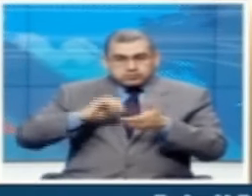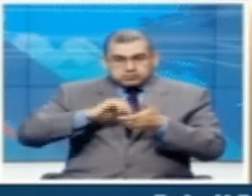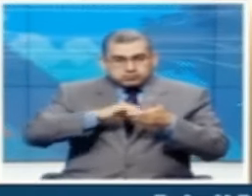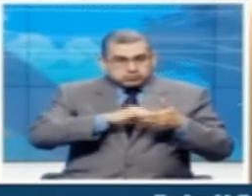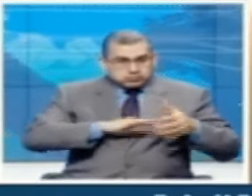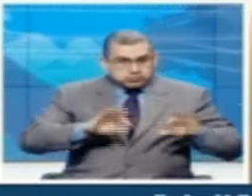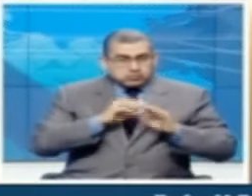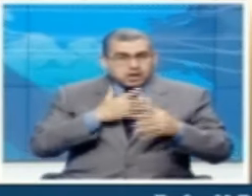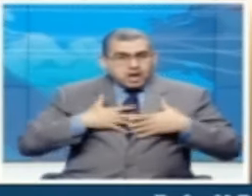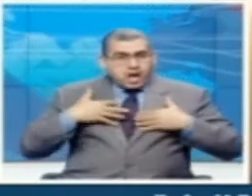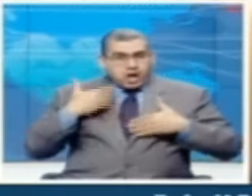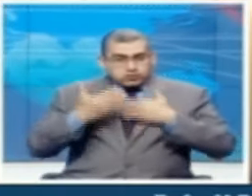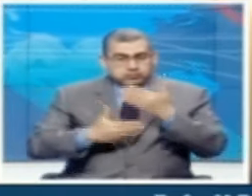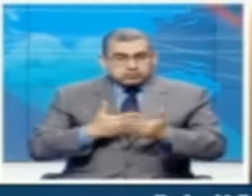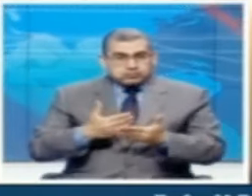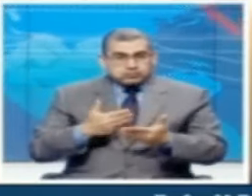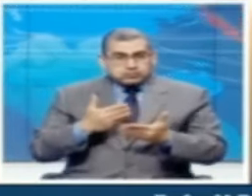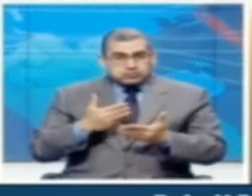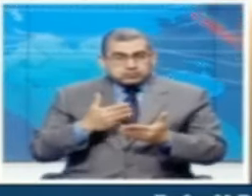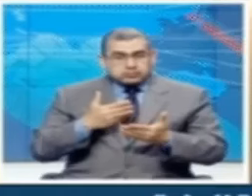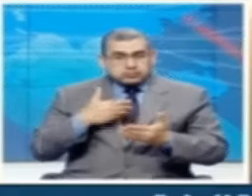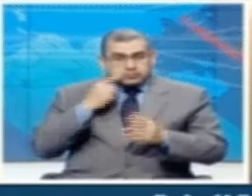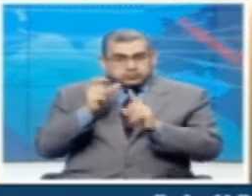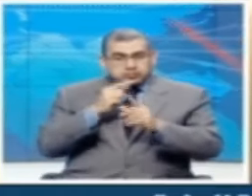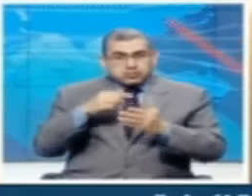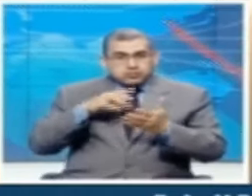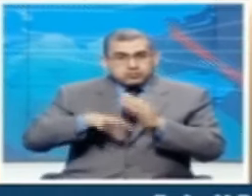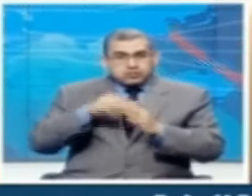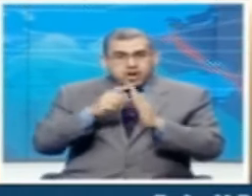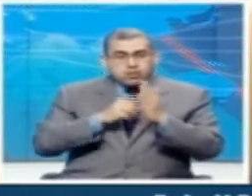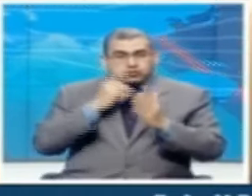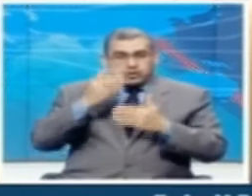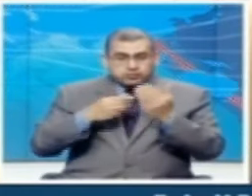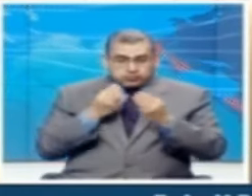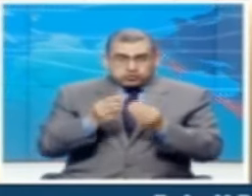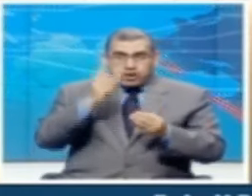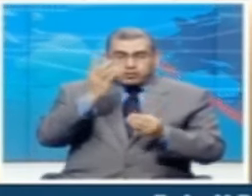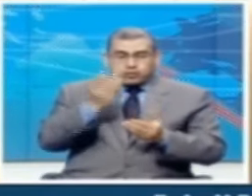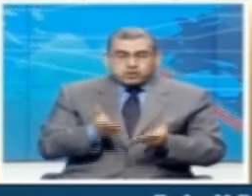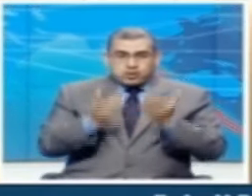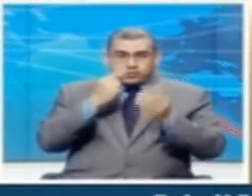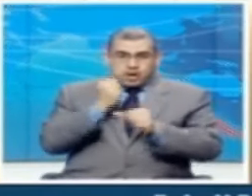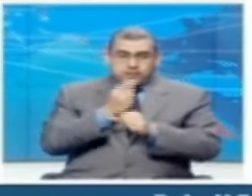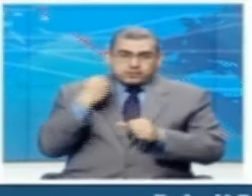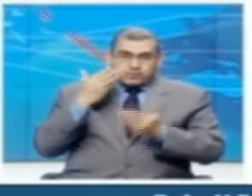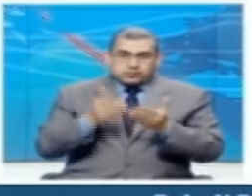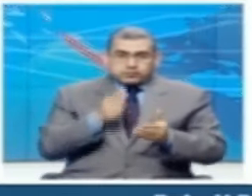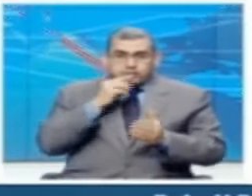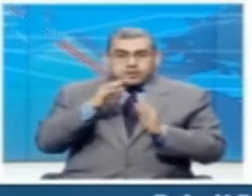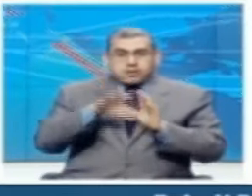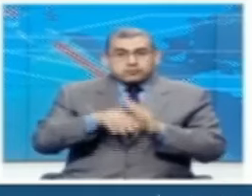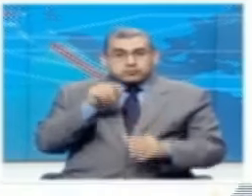نامن من خلالها ان المتبرع اليه ينجو ان شاء الله سبحانه وتعالى من المرض الذي اعلمنا به الموضوع ده